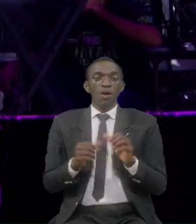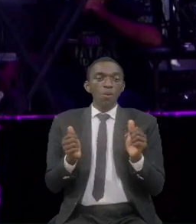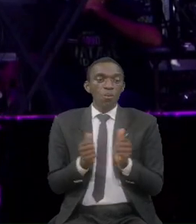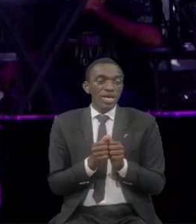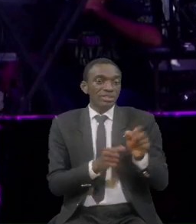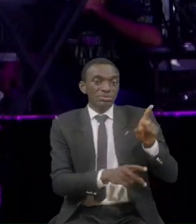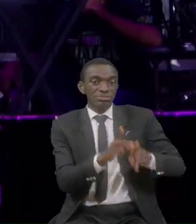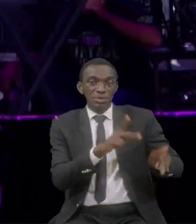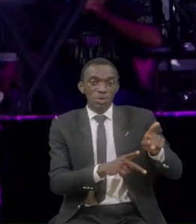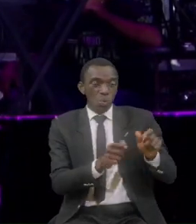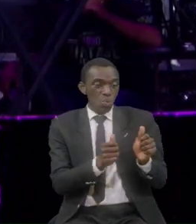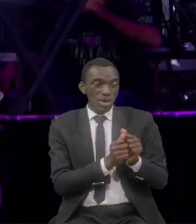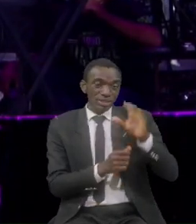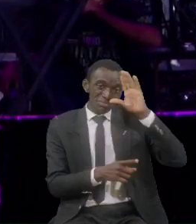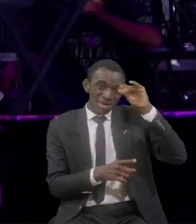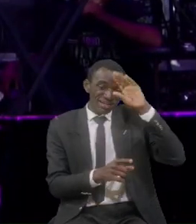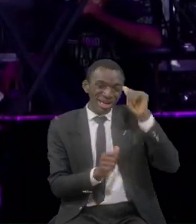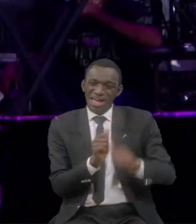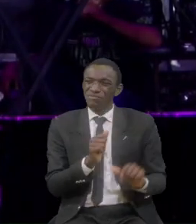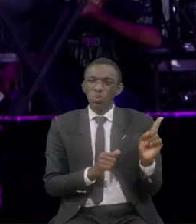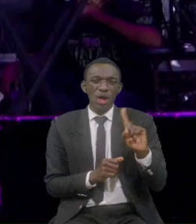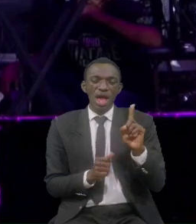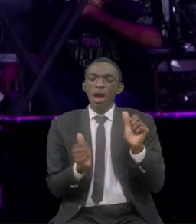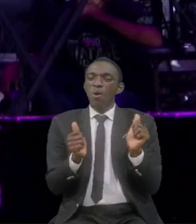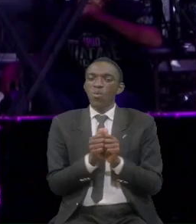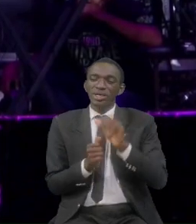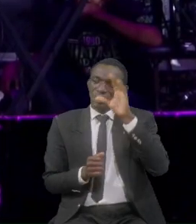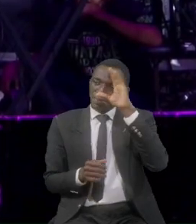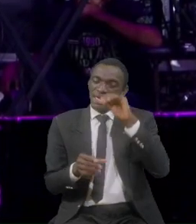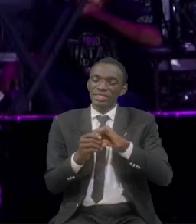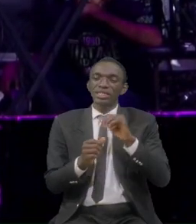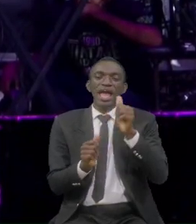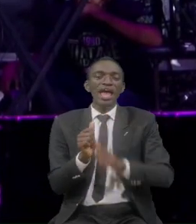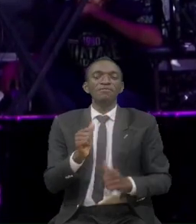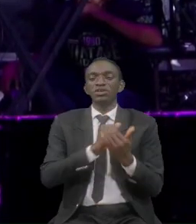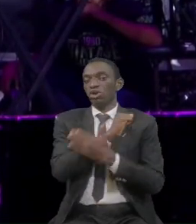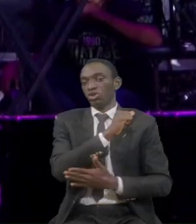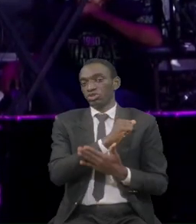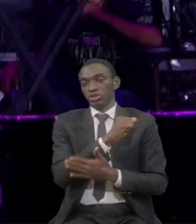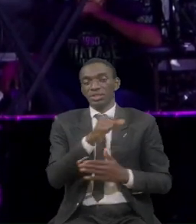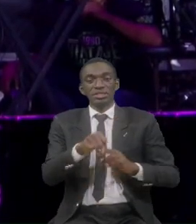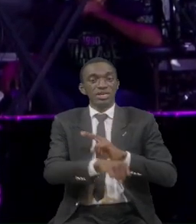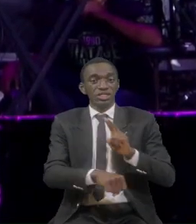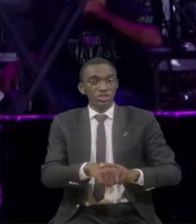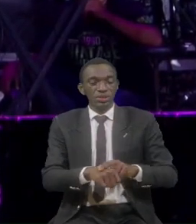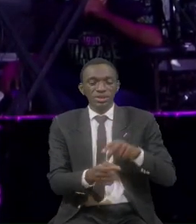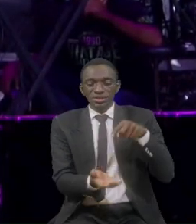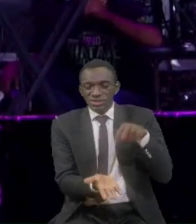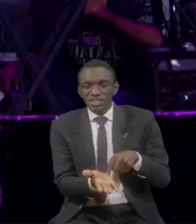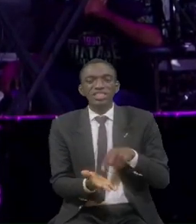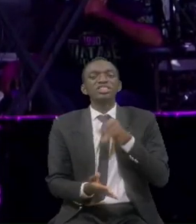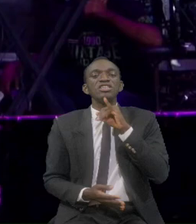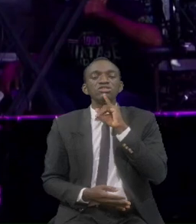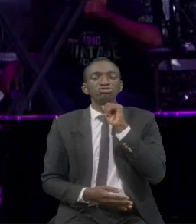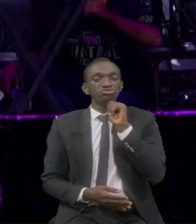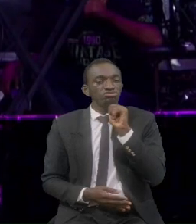everywhere, with men in every nation, this is impossible. Sa mga tao maskin asa o sa